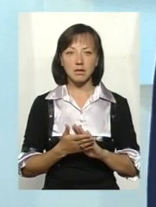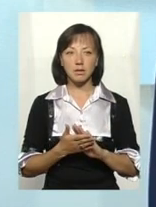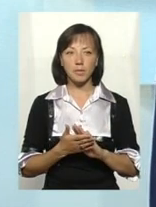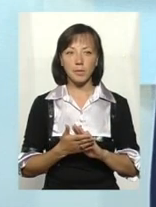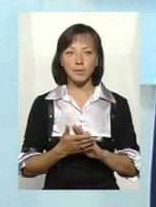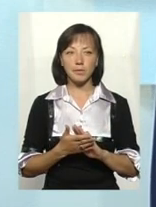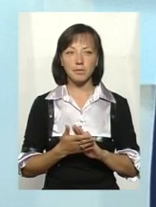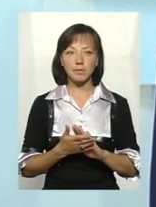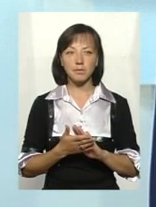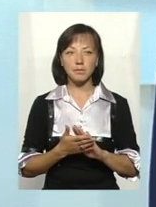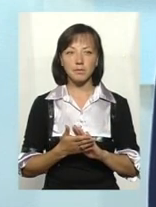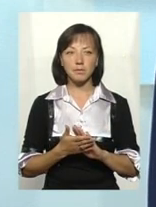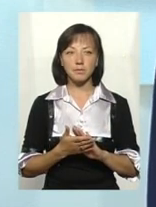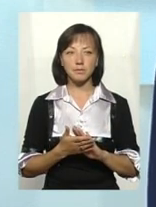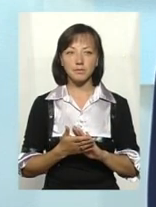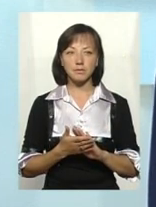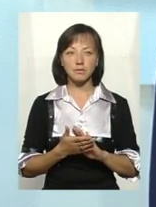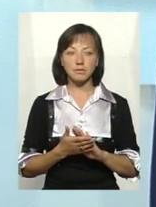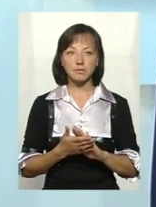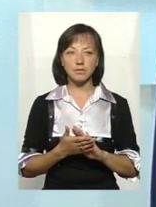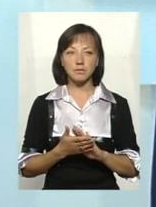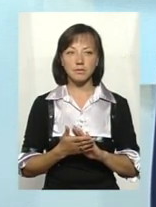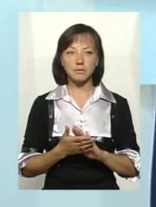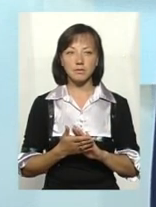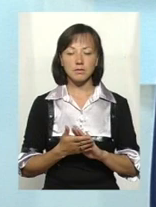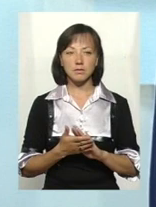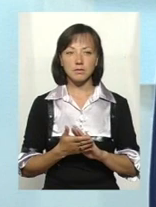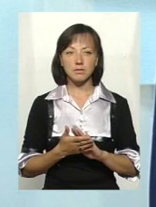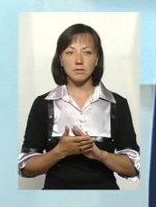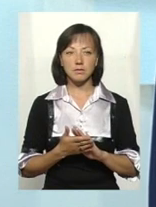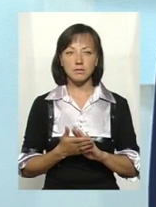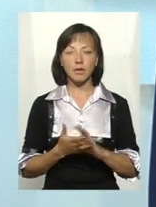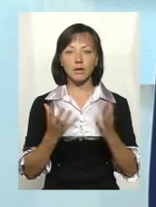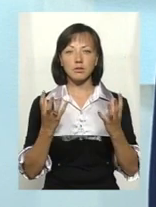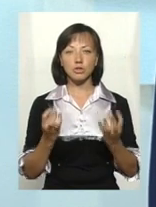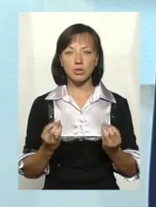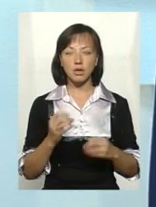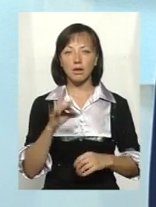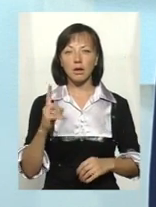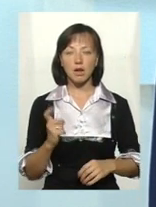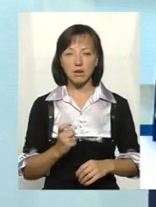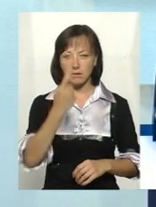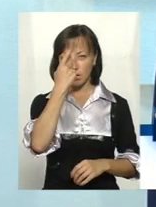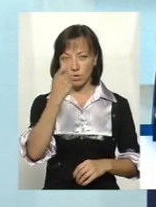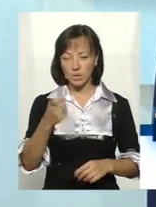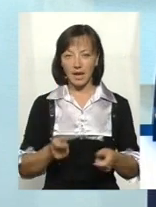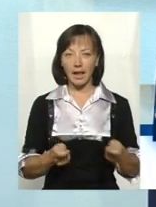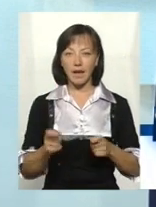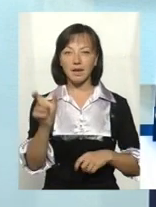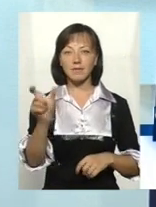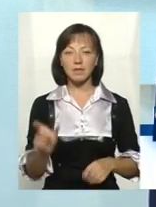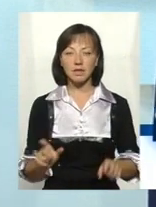шановна громадянко. Але скажу ось що. Ви розумієте, ще раз наголошую, що керівник